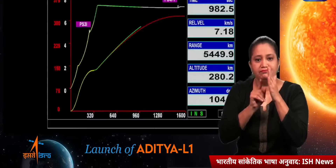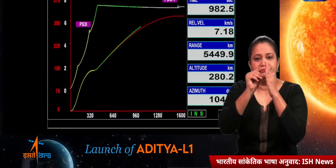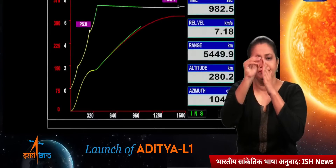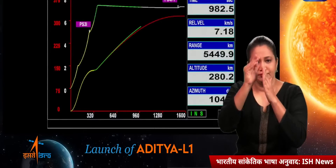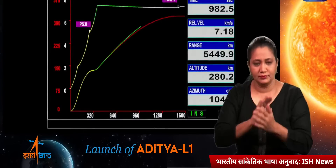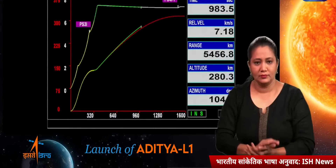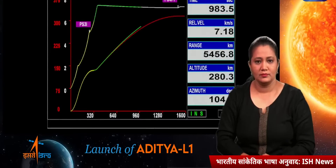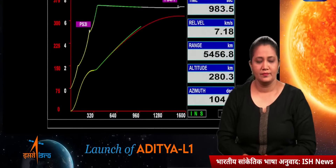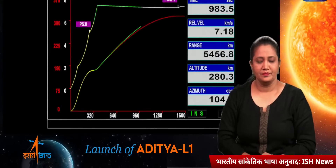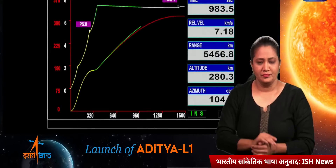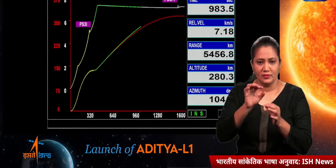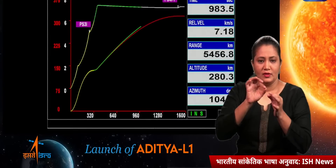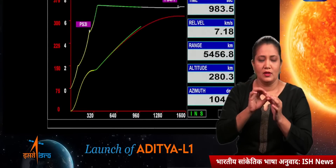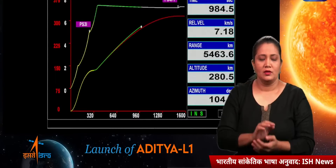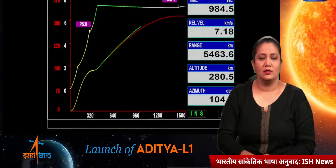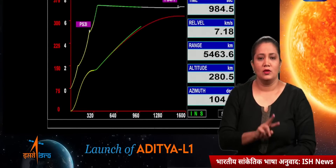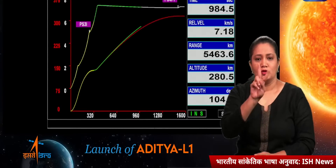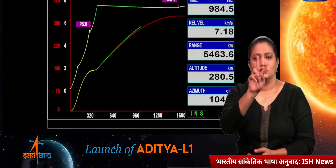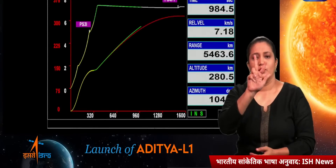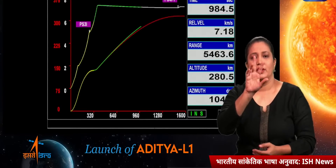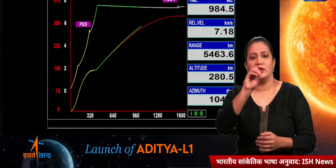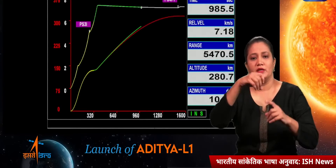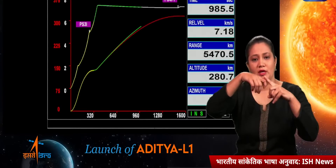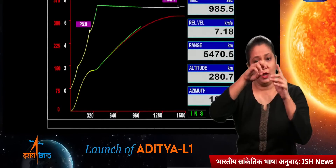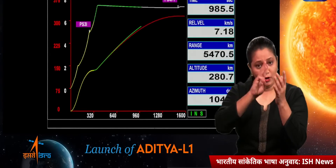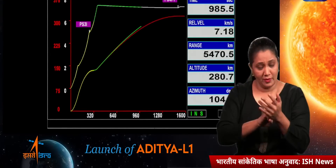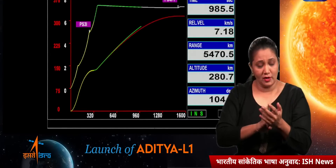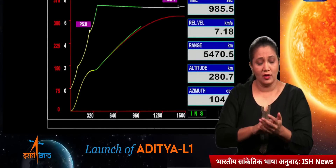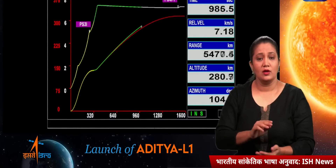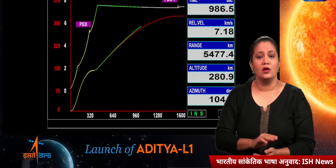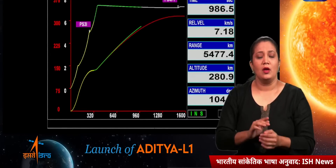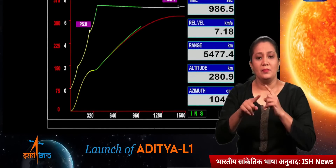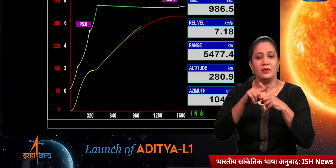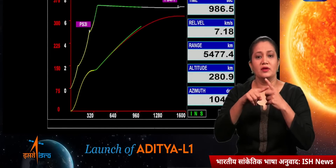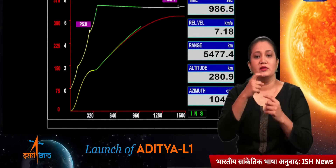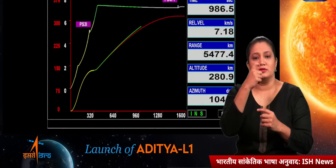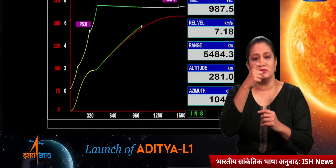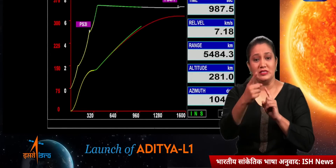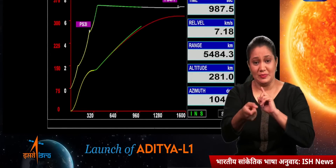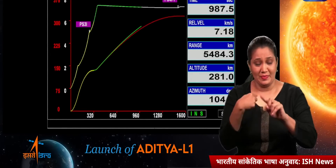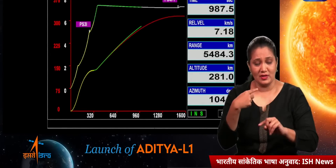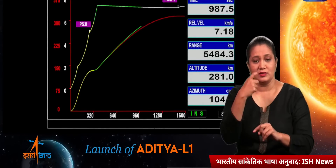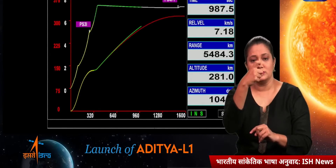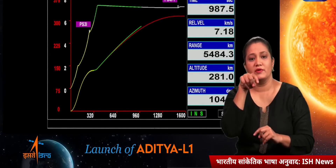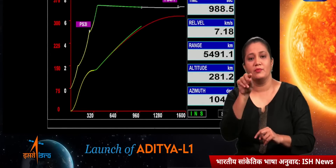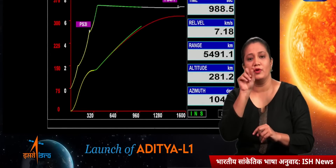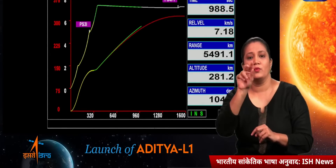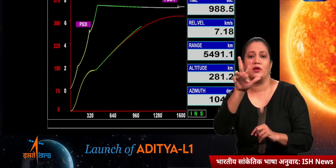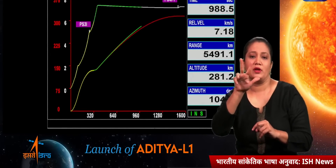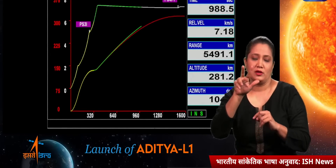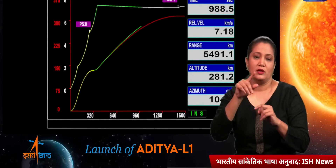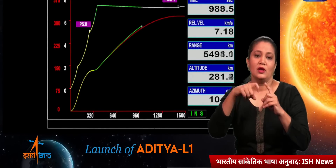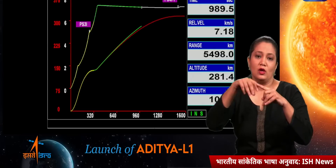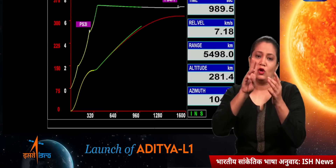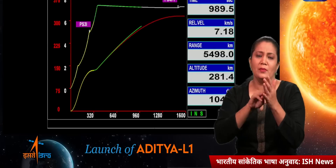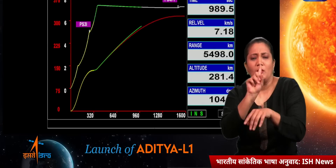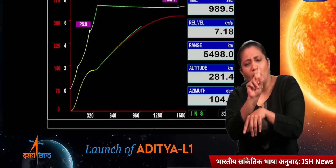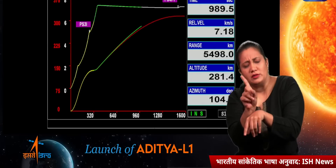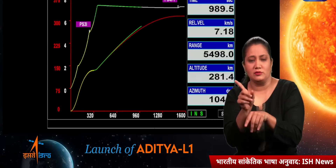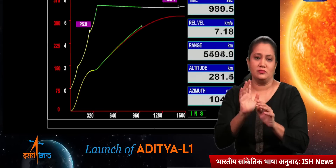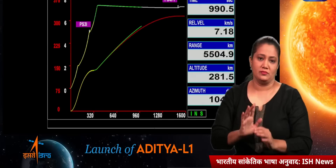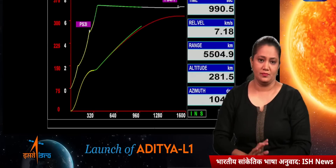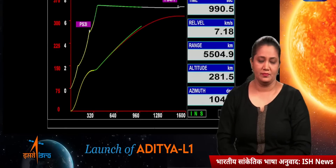अब यान की ऊंचाई 280 किलोमीटर तथा सापेक्ष गति 7.18 किलोमीटर प्रति सेकंड है।